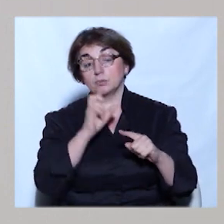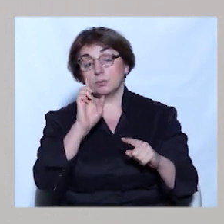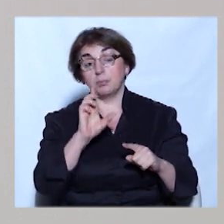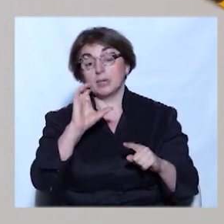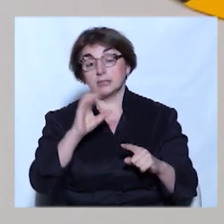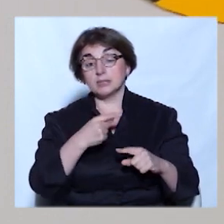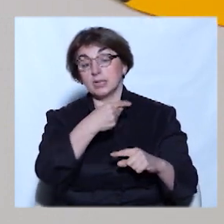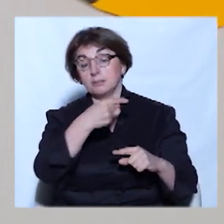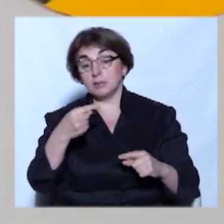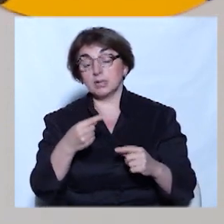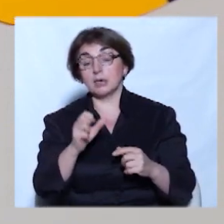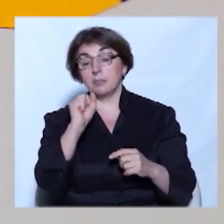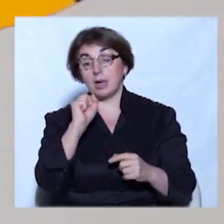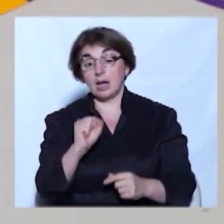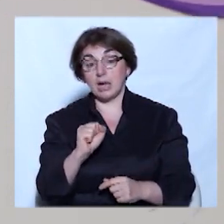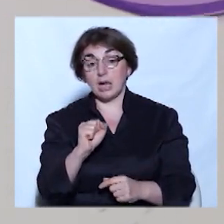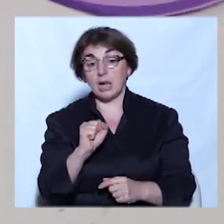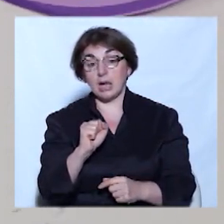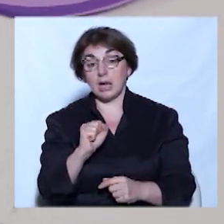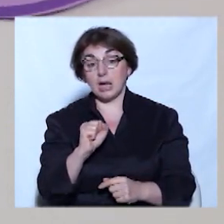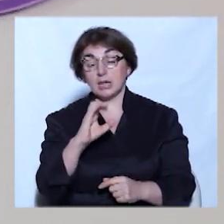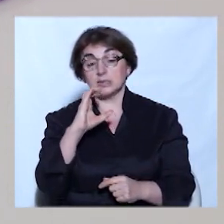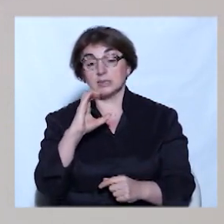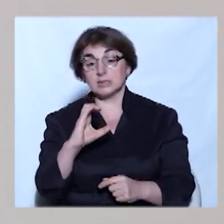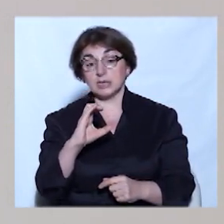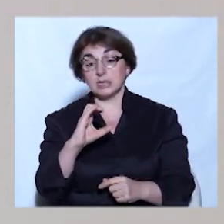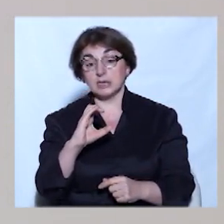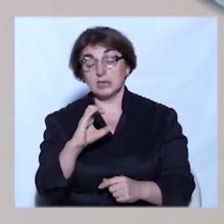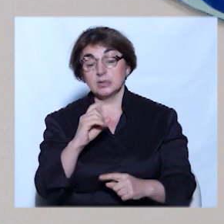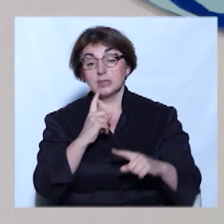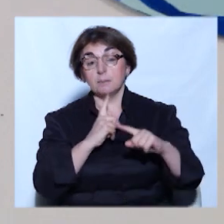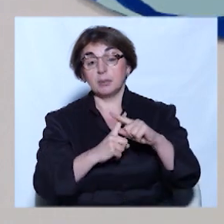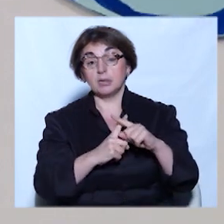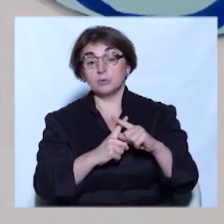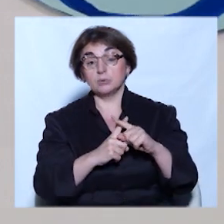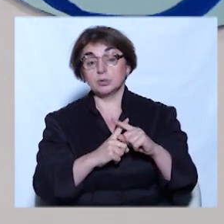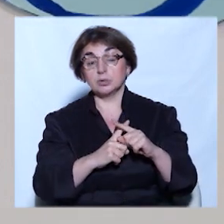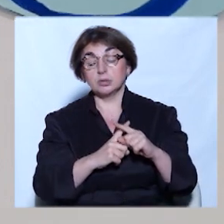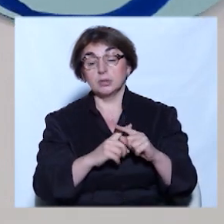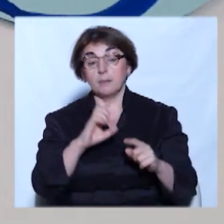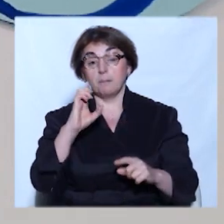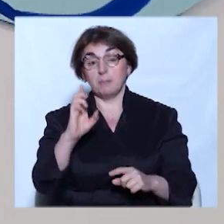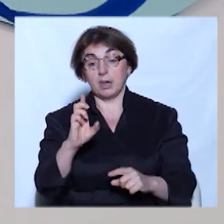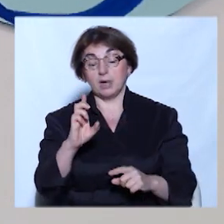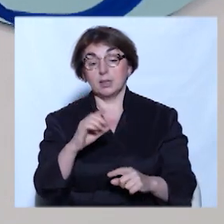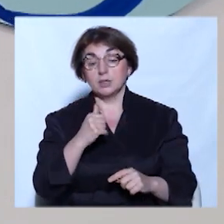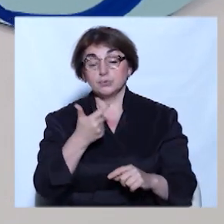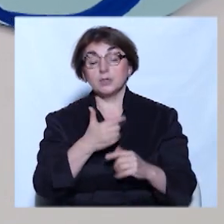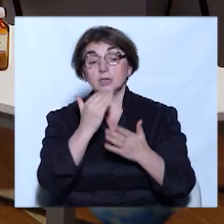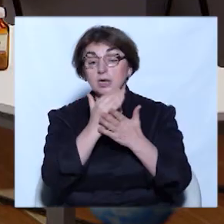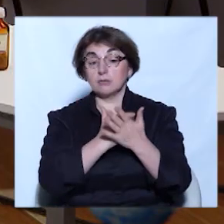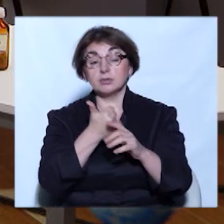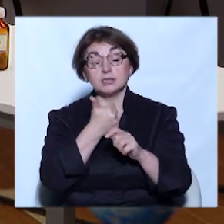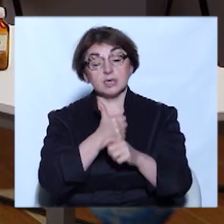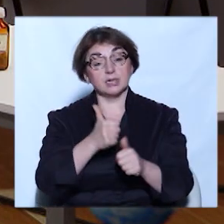რვეულში და ამასობაში მინდა გითხრათ, რომ ჩვენი გაკვეთილი იყო საკმაოდ